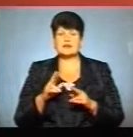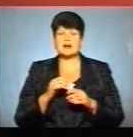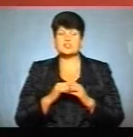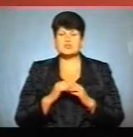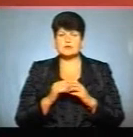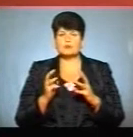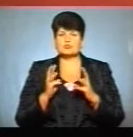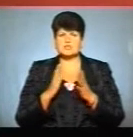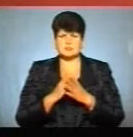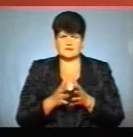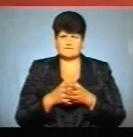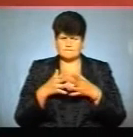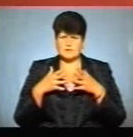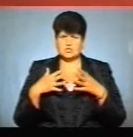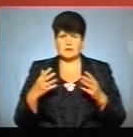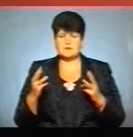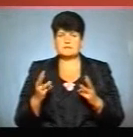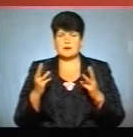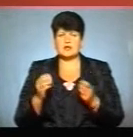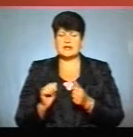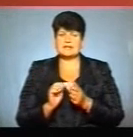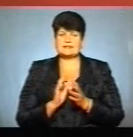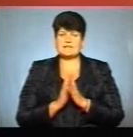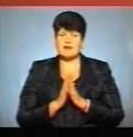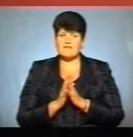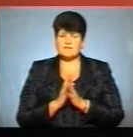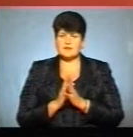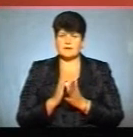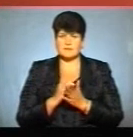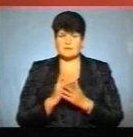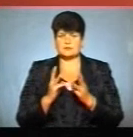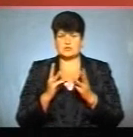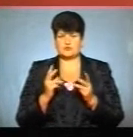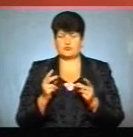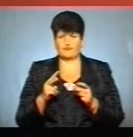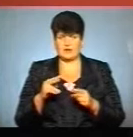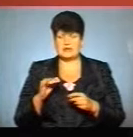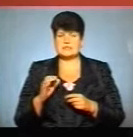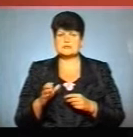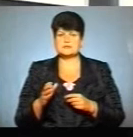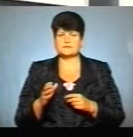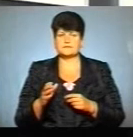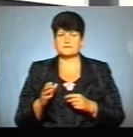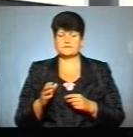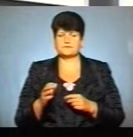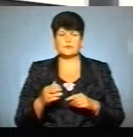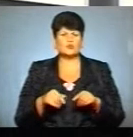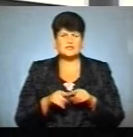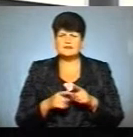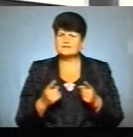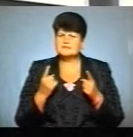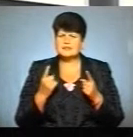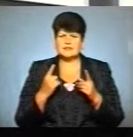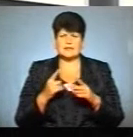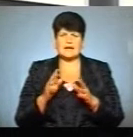настільки масштабні, що із спалювання трави чи сухостою маємо пожежу вже в лісі більш масштабну? Таких масштабних